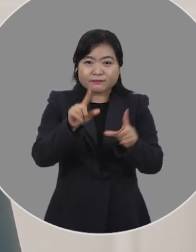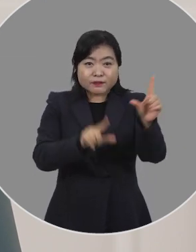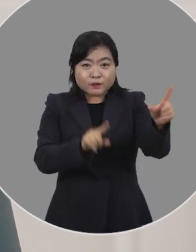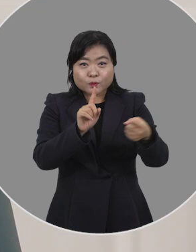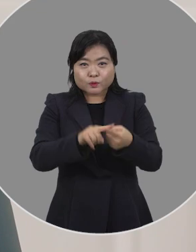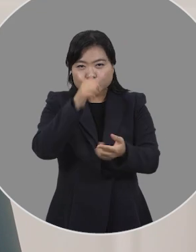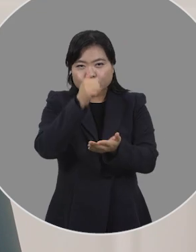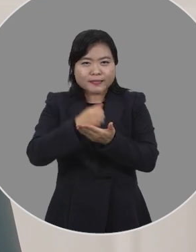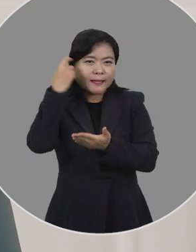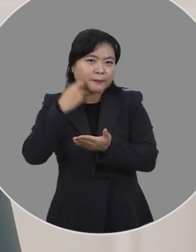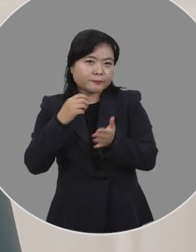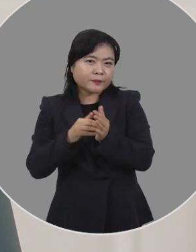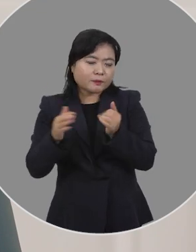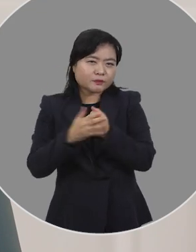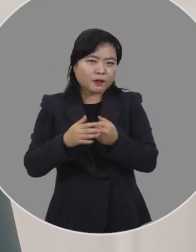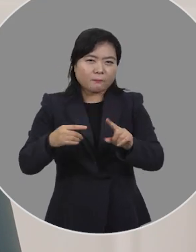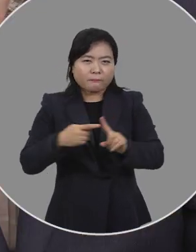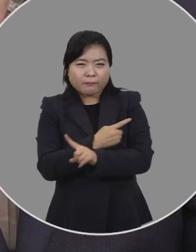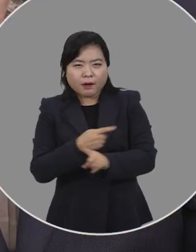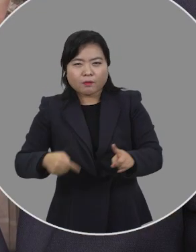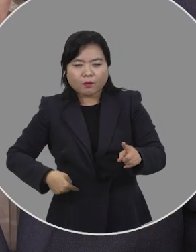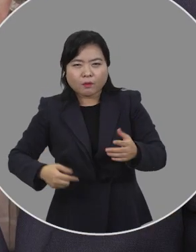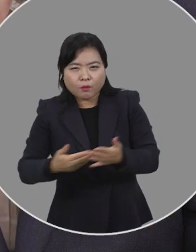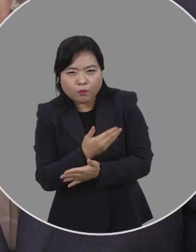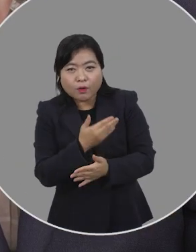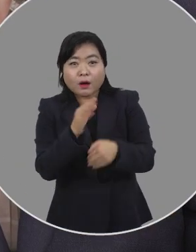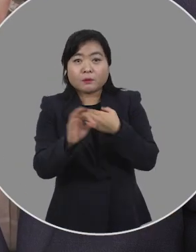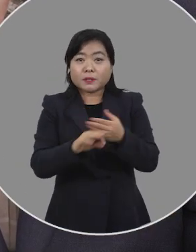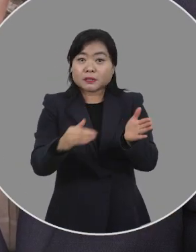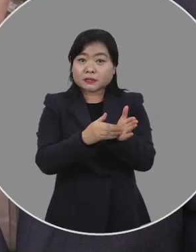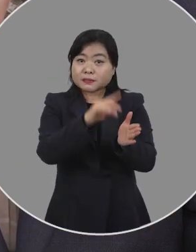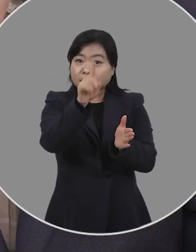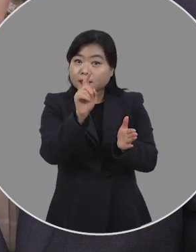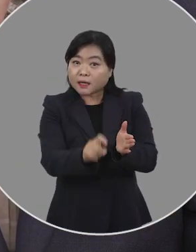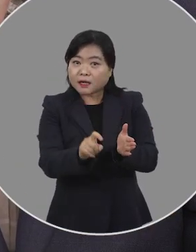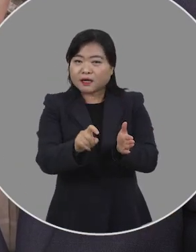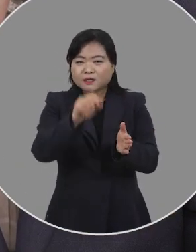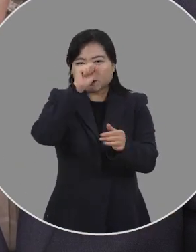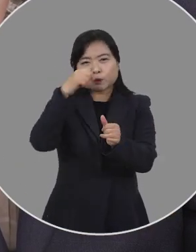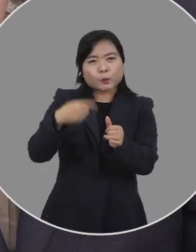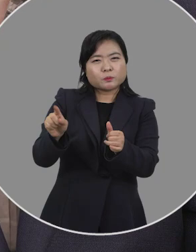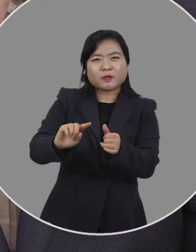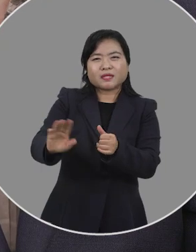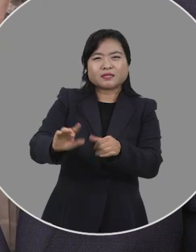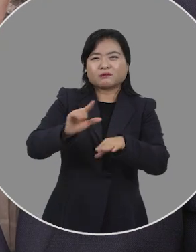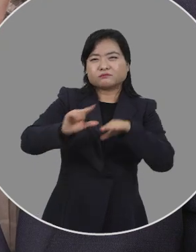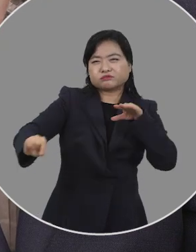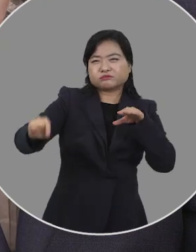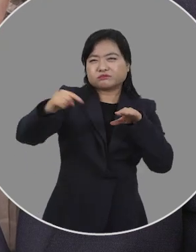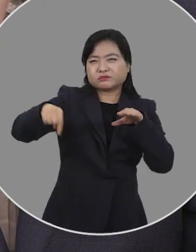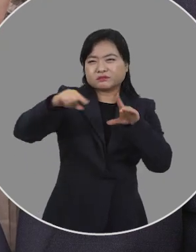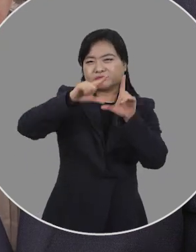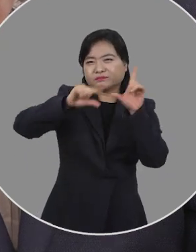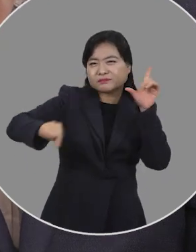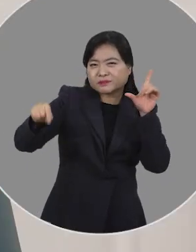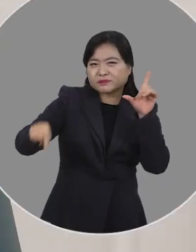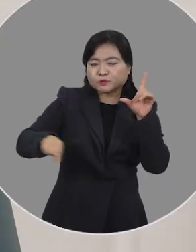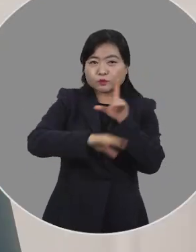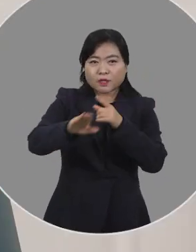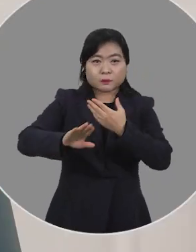가운데 바꾸면 끝날까? 그게 아니라 교훈은 마이너리티. 그렇죠. 우리하고 다르고 그